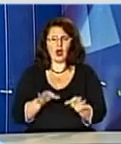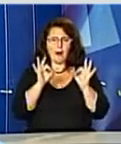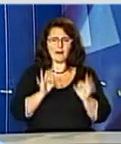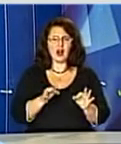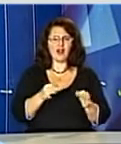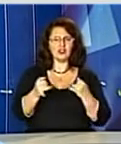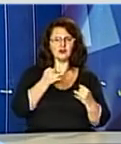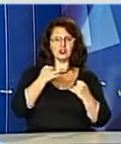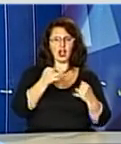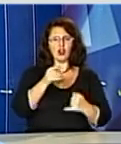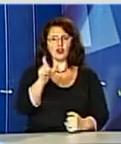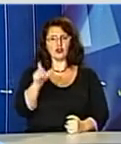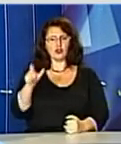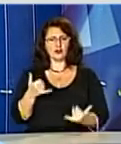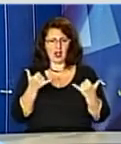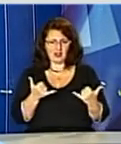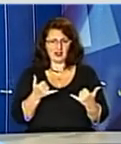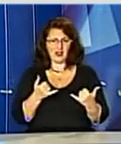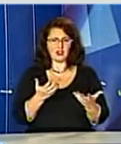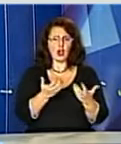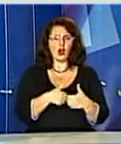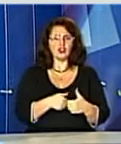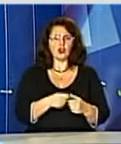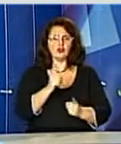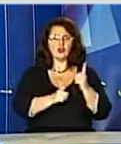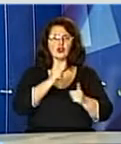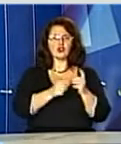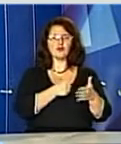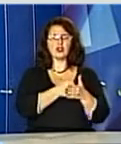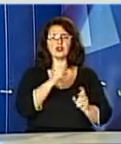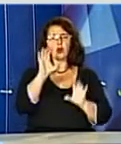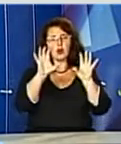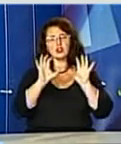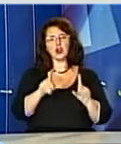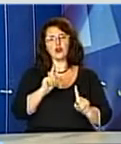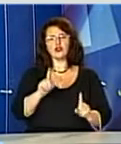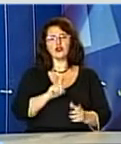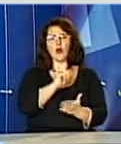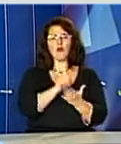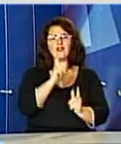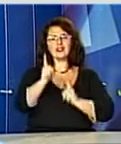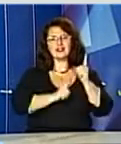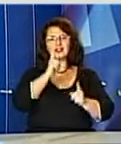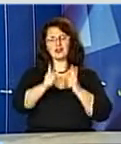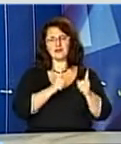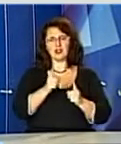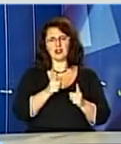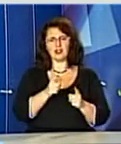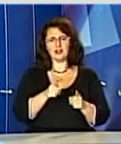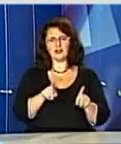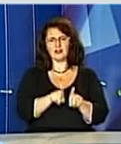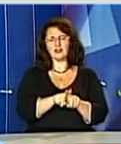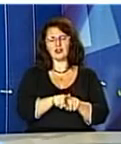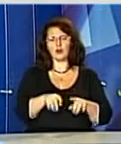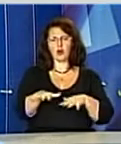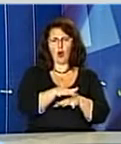громадами, а розраховує зараз на зміни до закону, котрі мали би зупинити процес добровільного об'єднання навколо Львова, хоча в частині Давидова